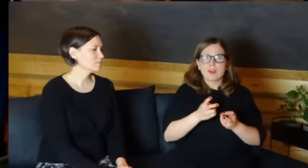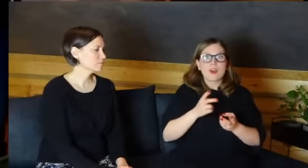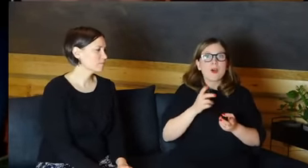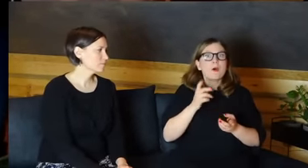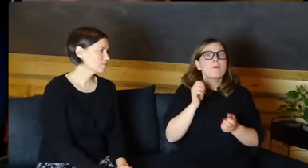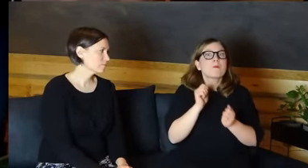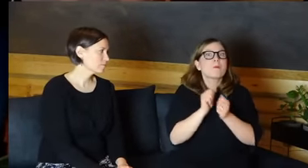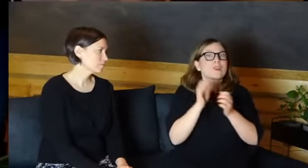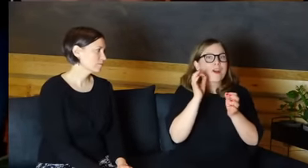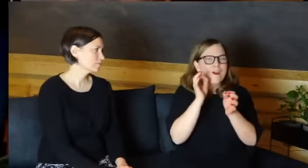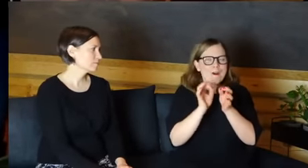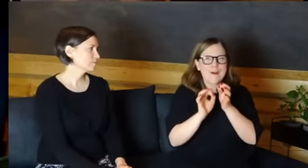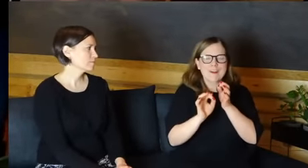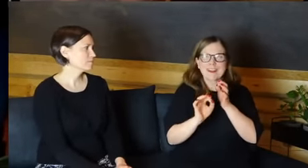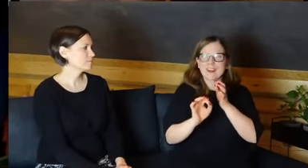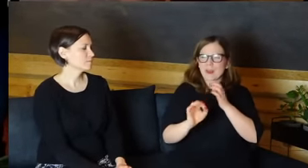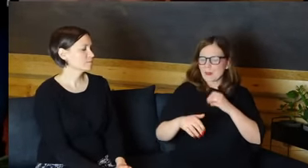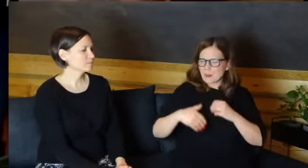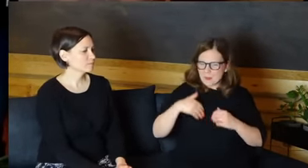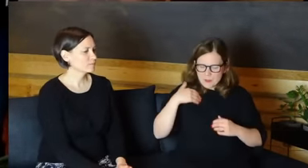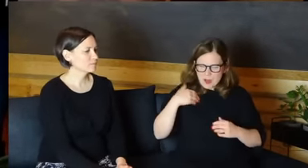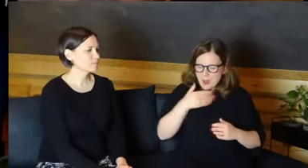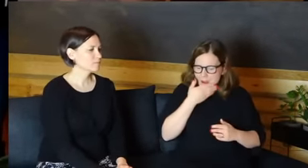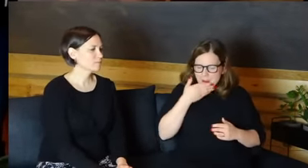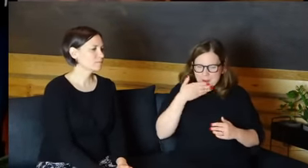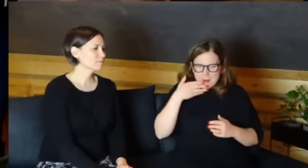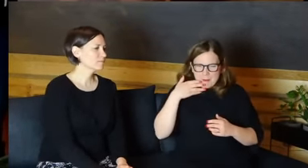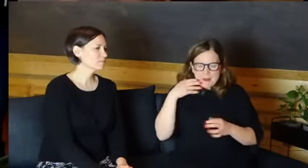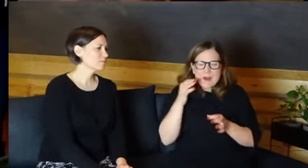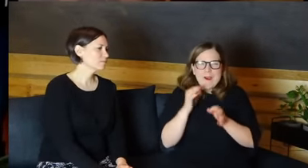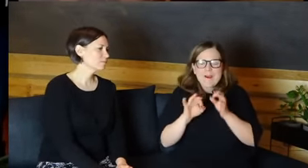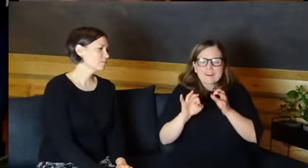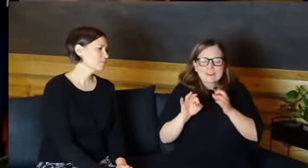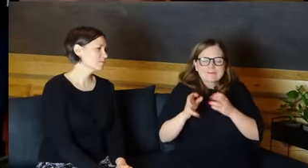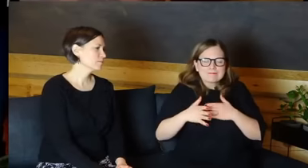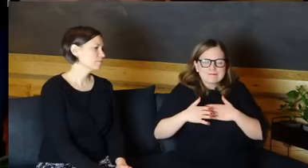löytää vielä tunteen lämpimän.